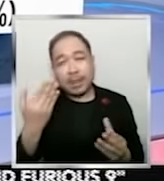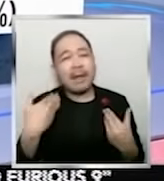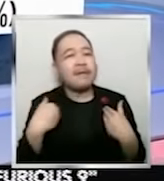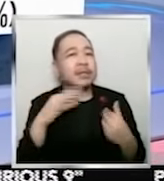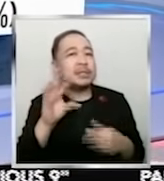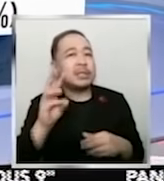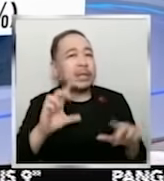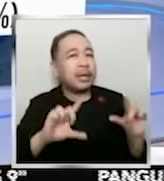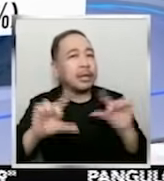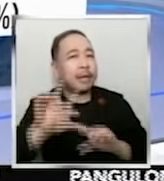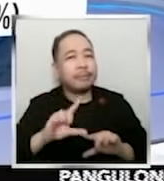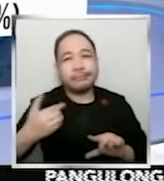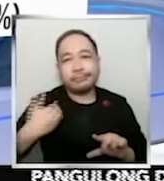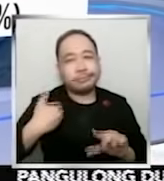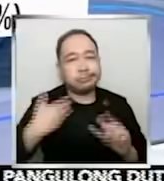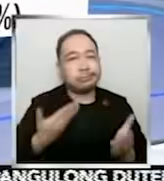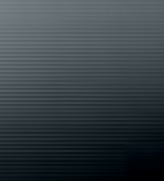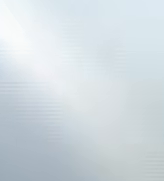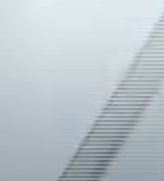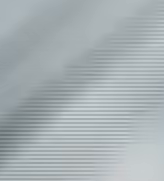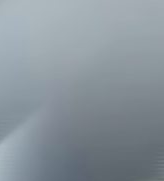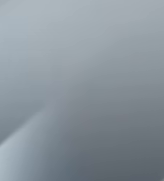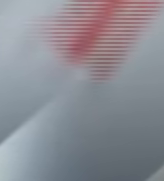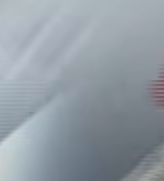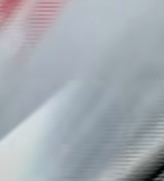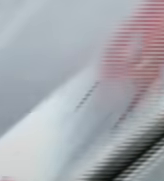nakapagsumite ng kanilang datos.